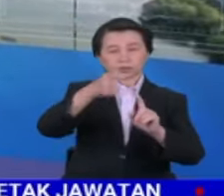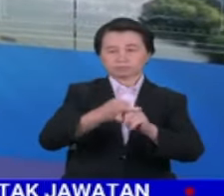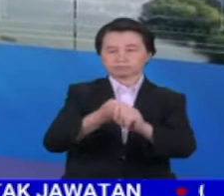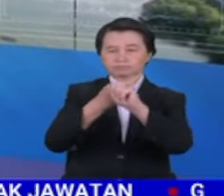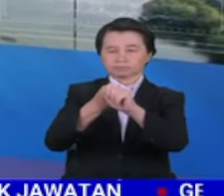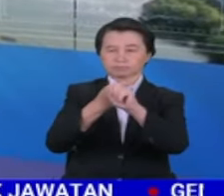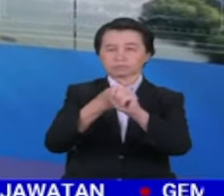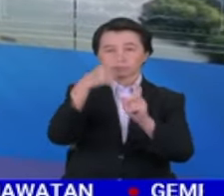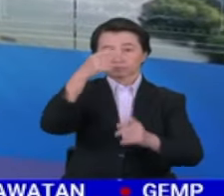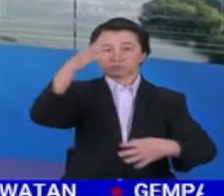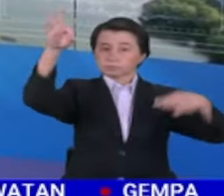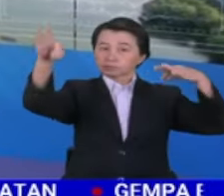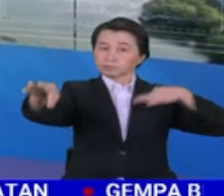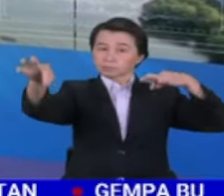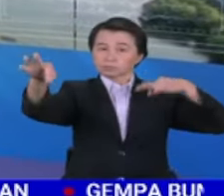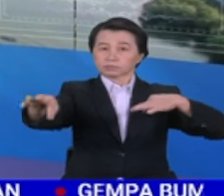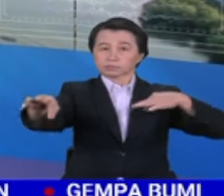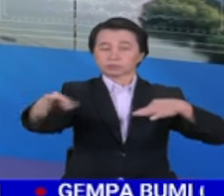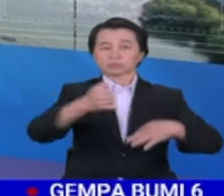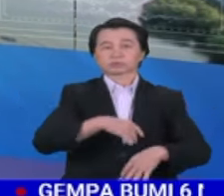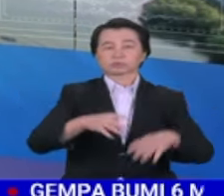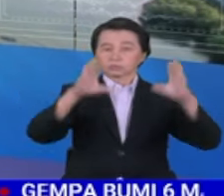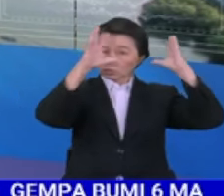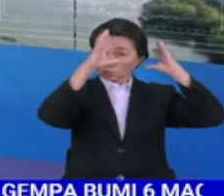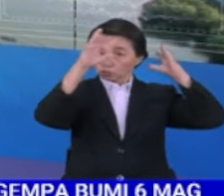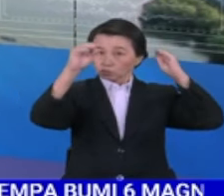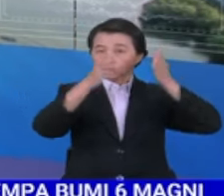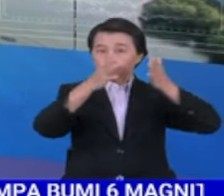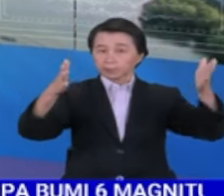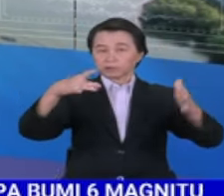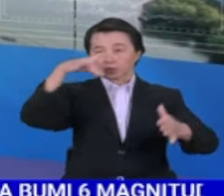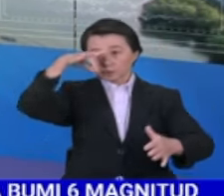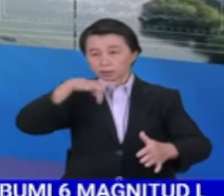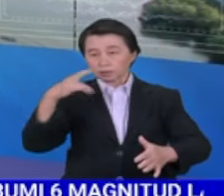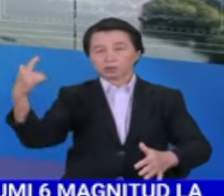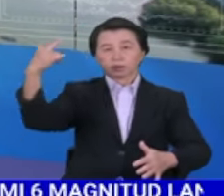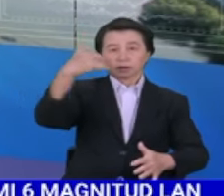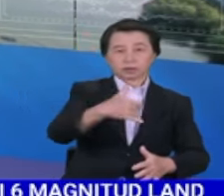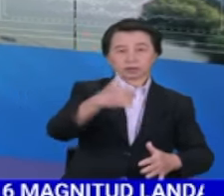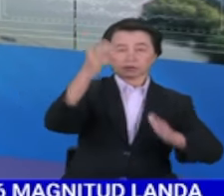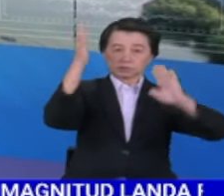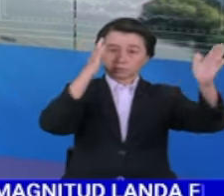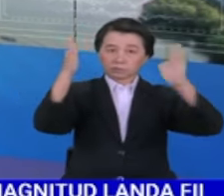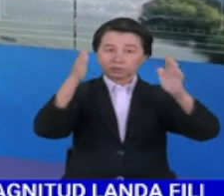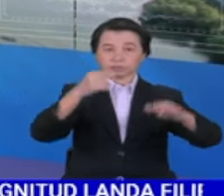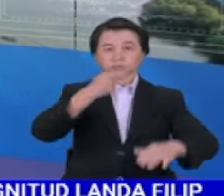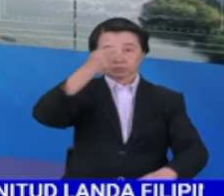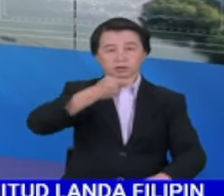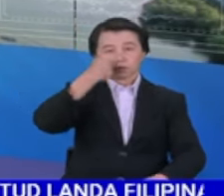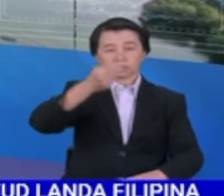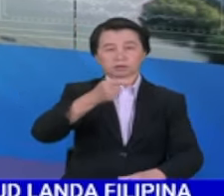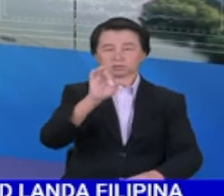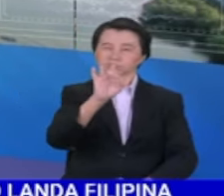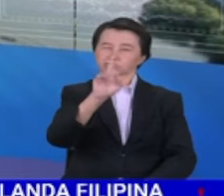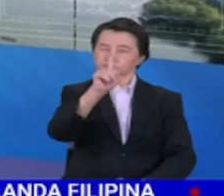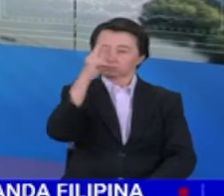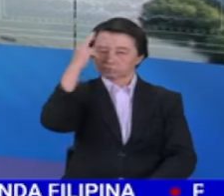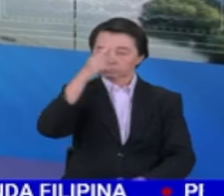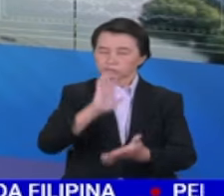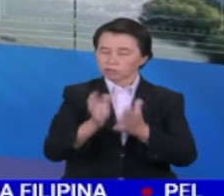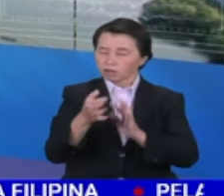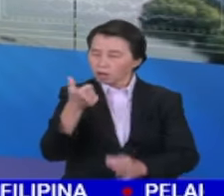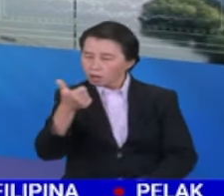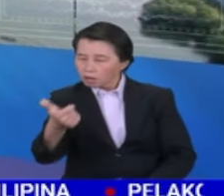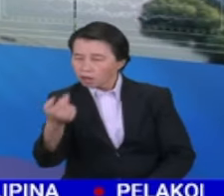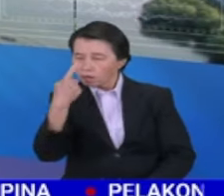demi manfaat bersama duta besar Republik gagasan ke Malaysia bulat sugar buaya berkata salah satu sektor yang menjadi